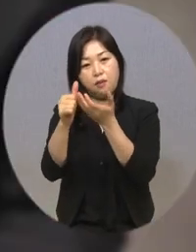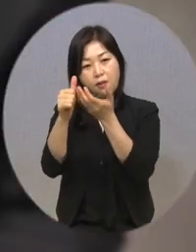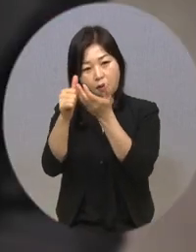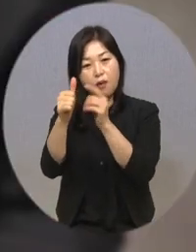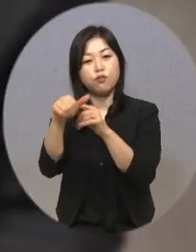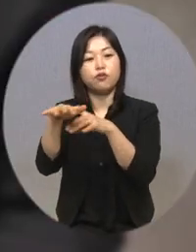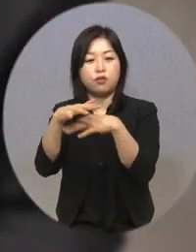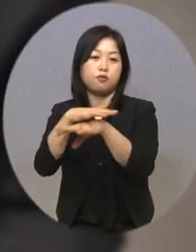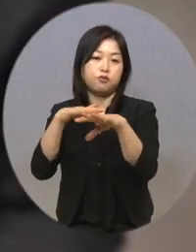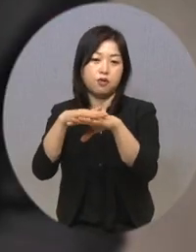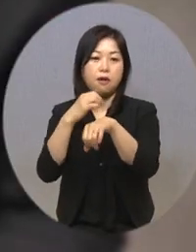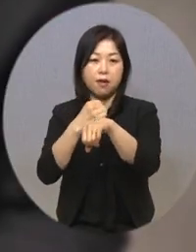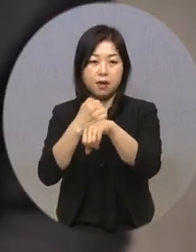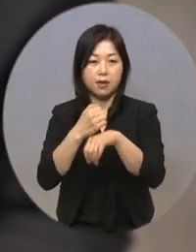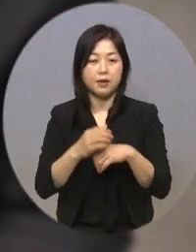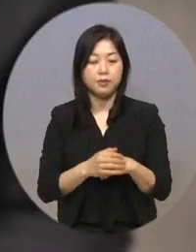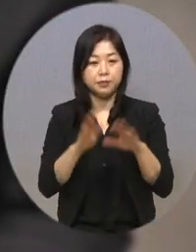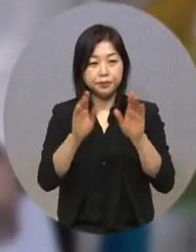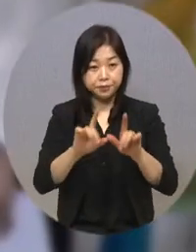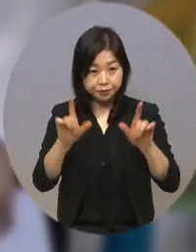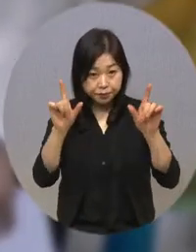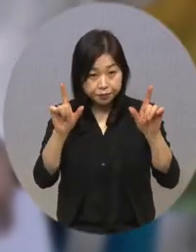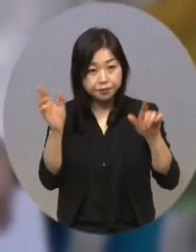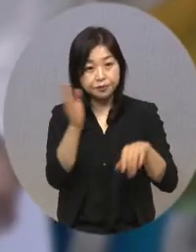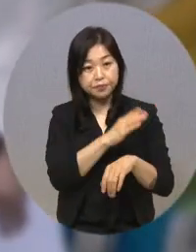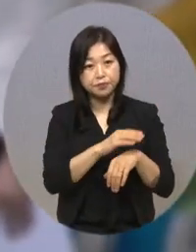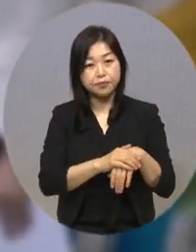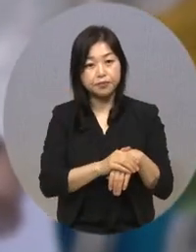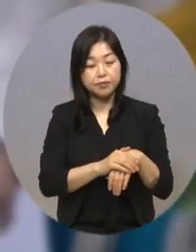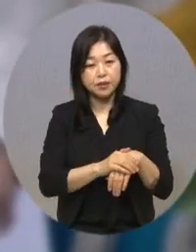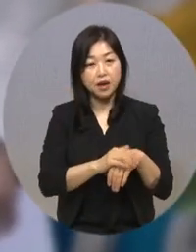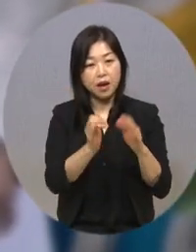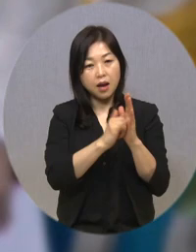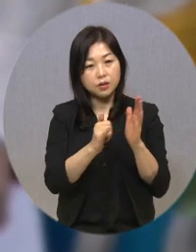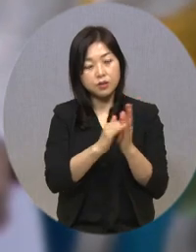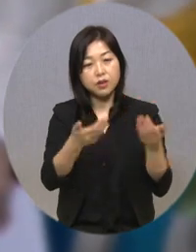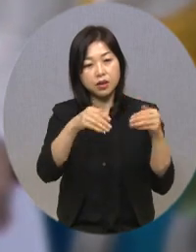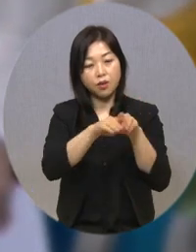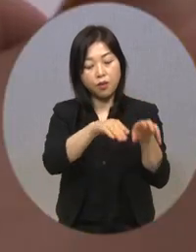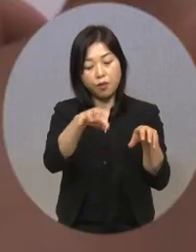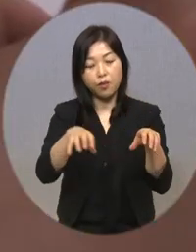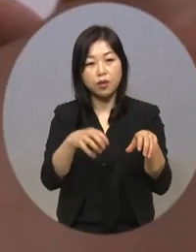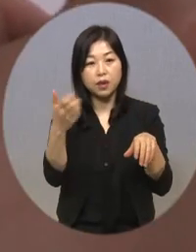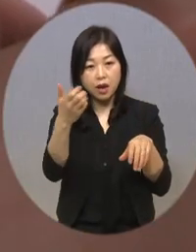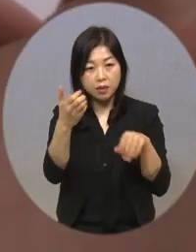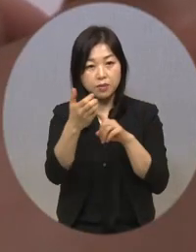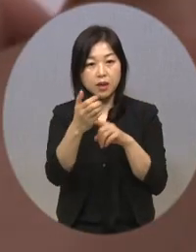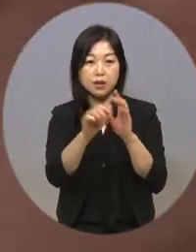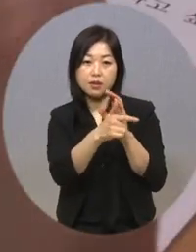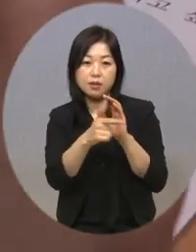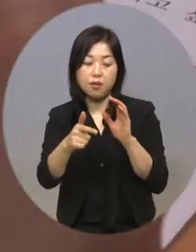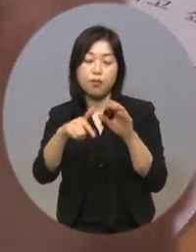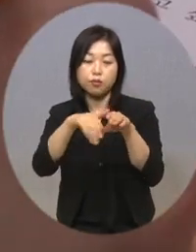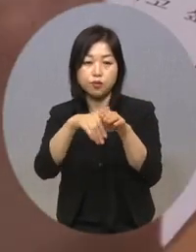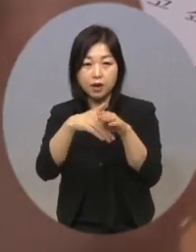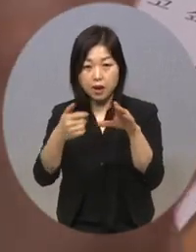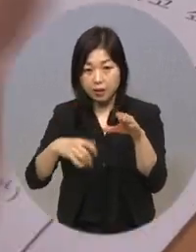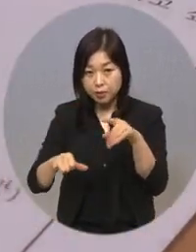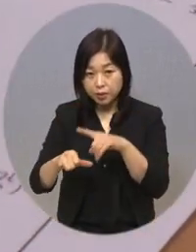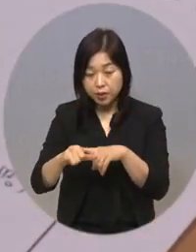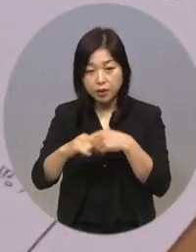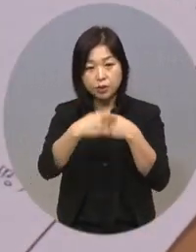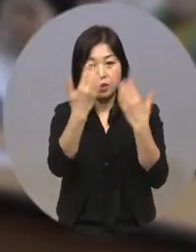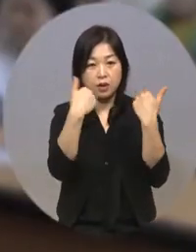나갑니다. 아울러 올해부터 90곳의 가족센터에 다문화 가족 자녀를 대상으로 초등학교 입학